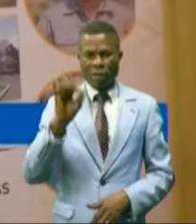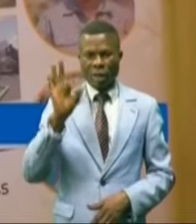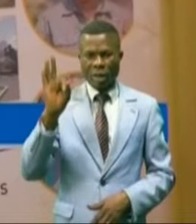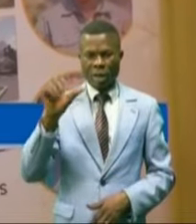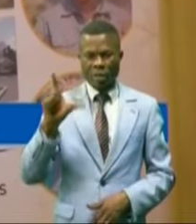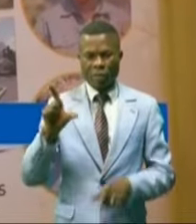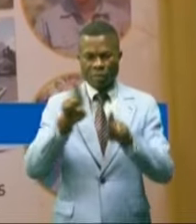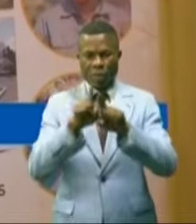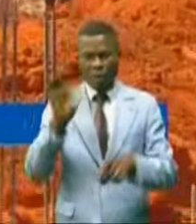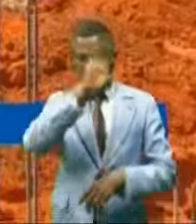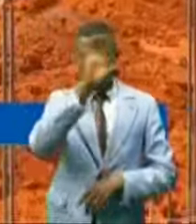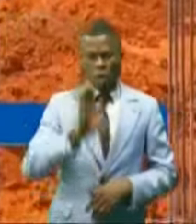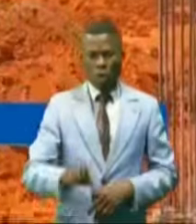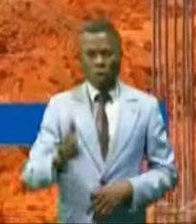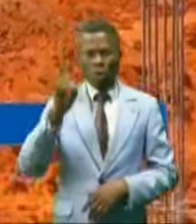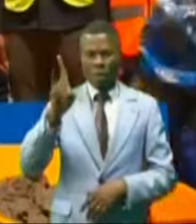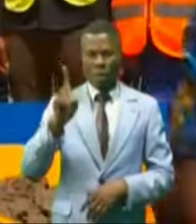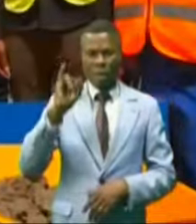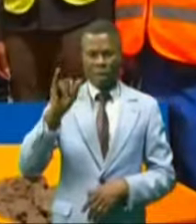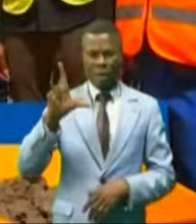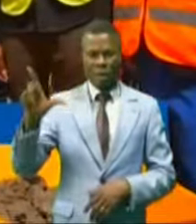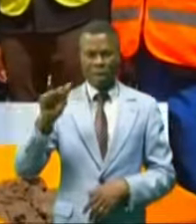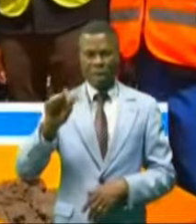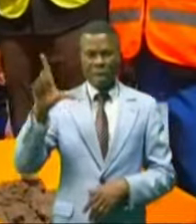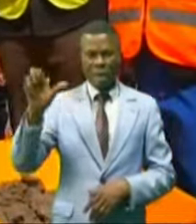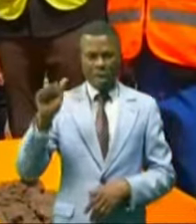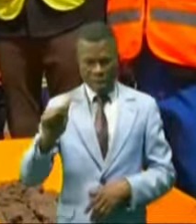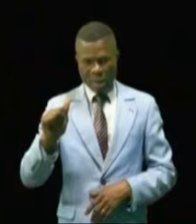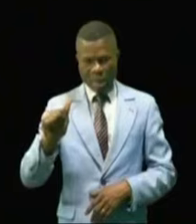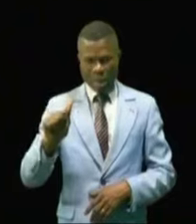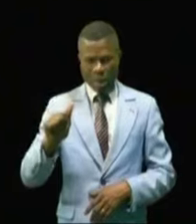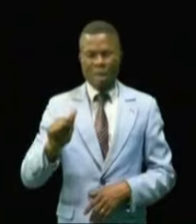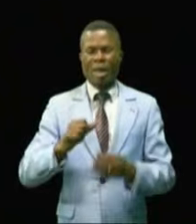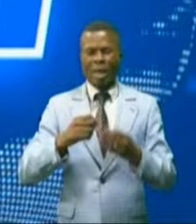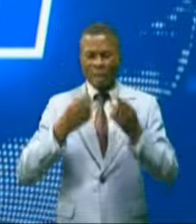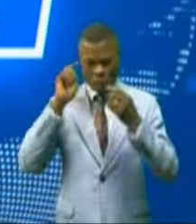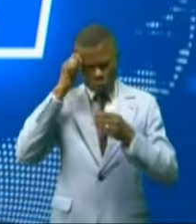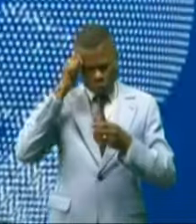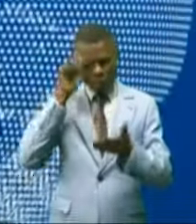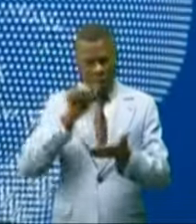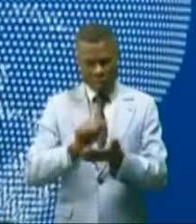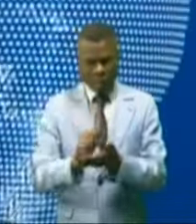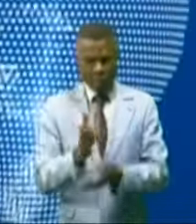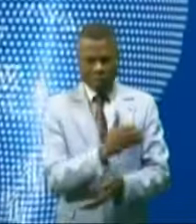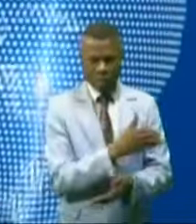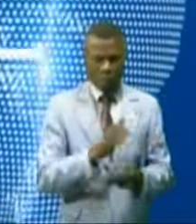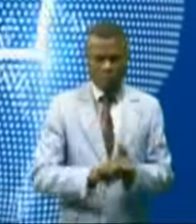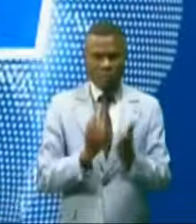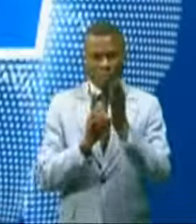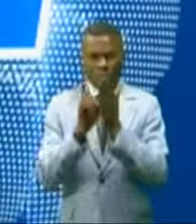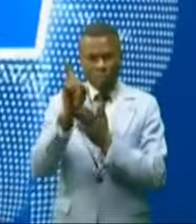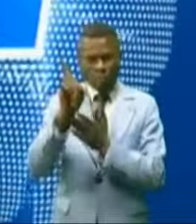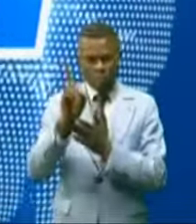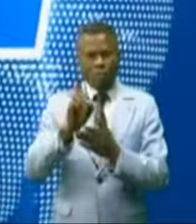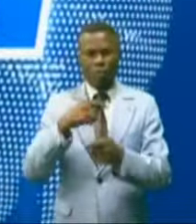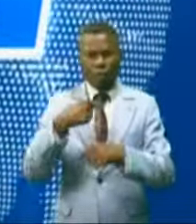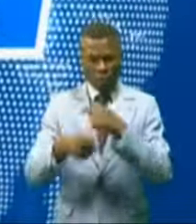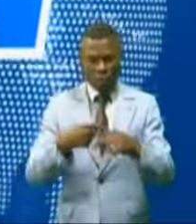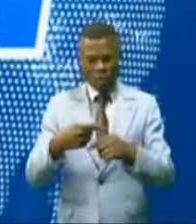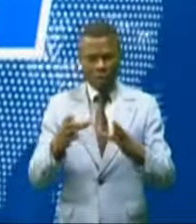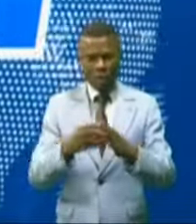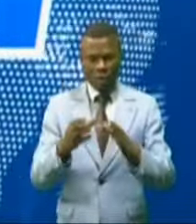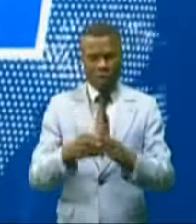Dilala, dirigée par Françoise Mangueji, voudrait immortaliser. Le développement passe aussi par